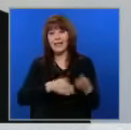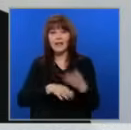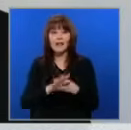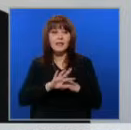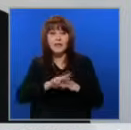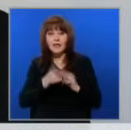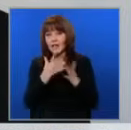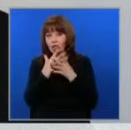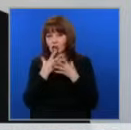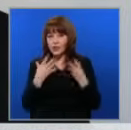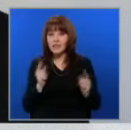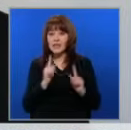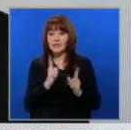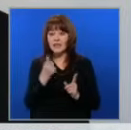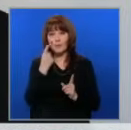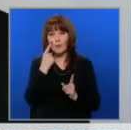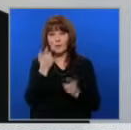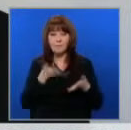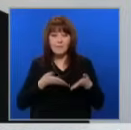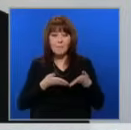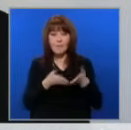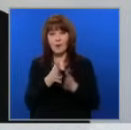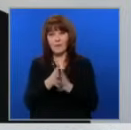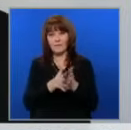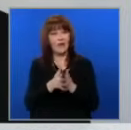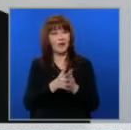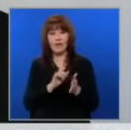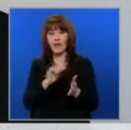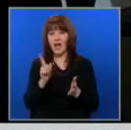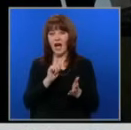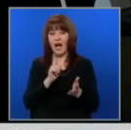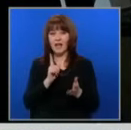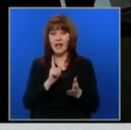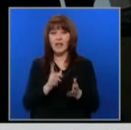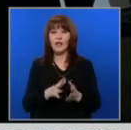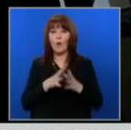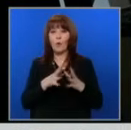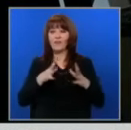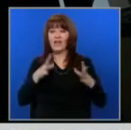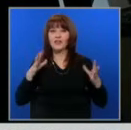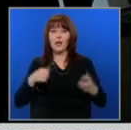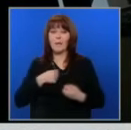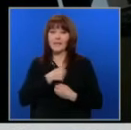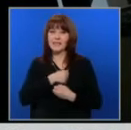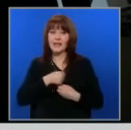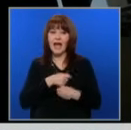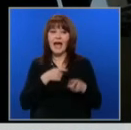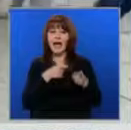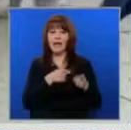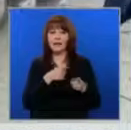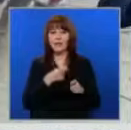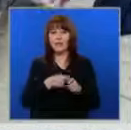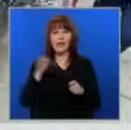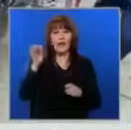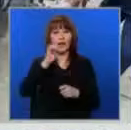неизвестност. Трябва да се опитаме да помогнем на тези хора, а не да засилваме страданието им. Критики към Израел отправиха и от Европейския съюз